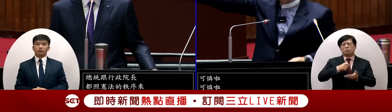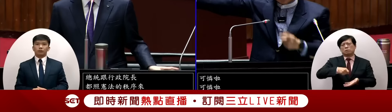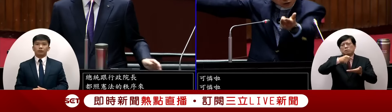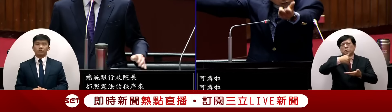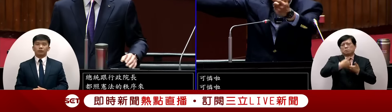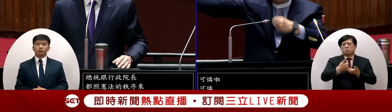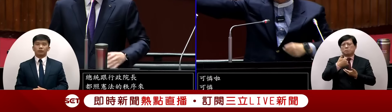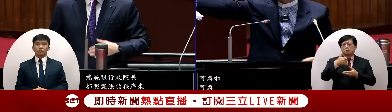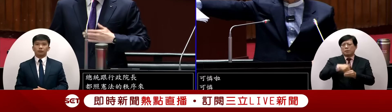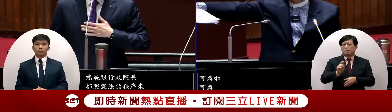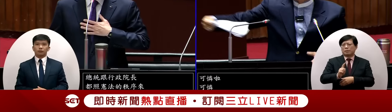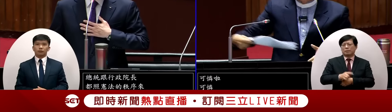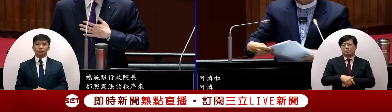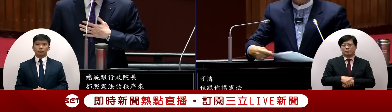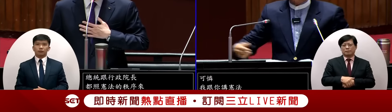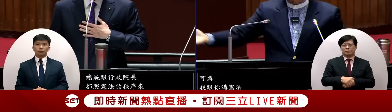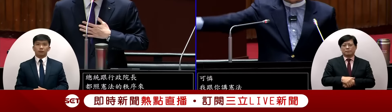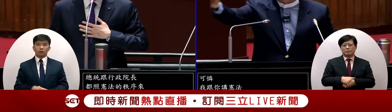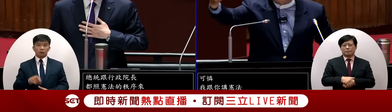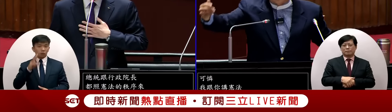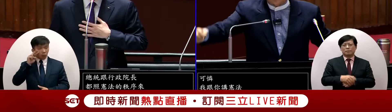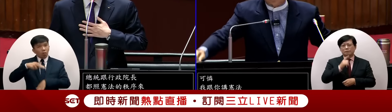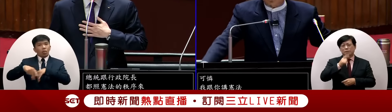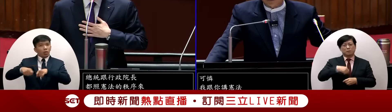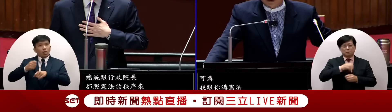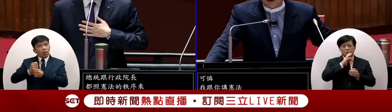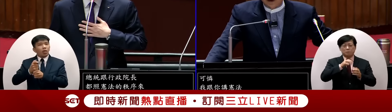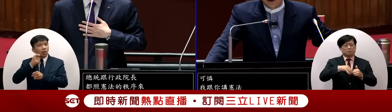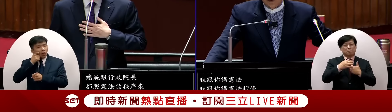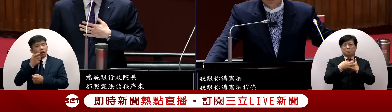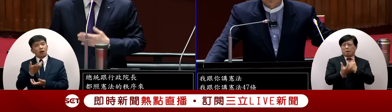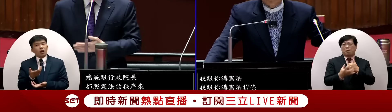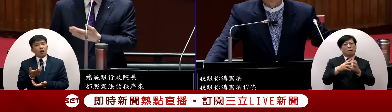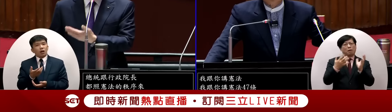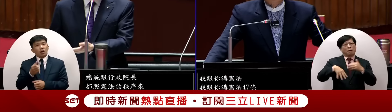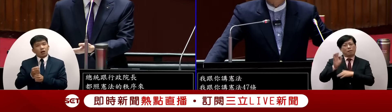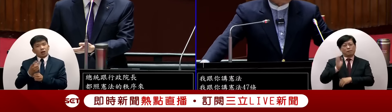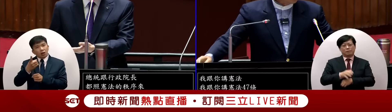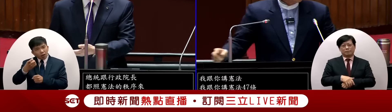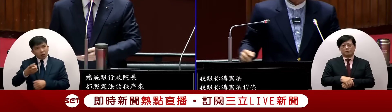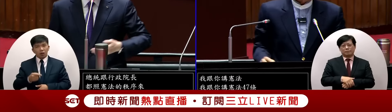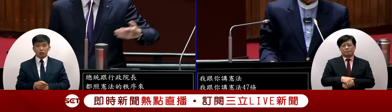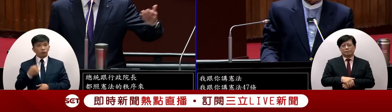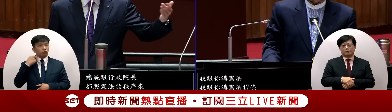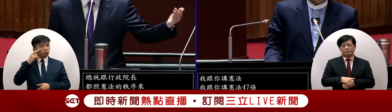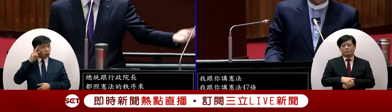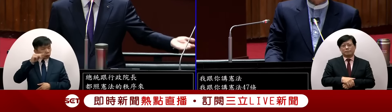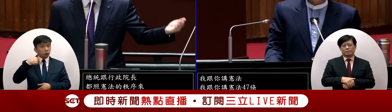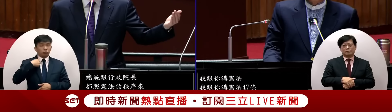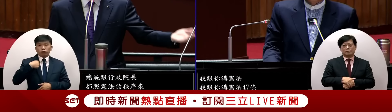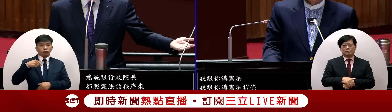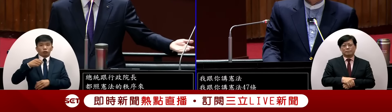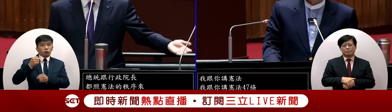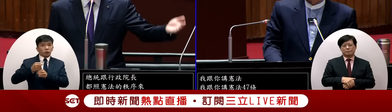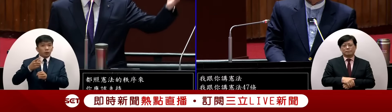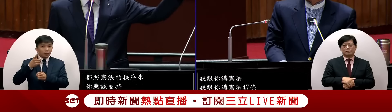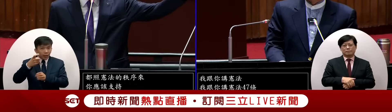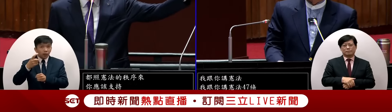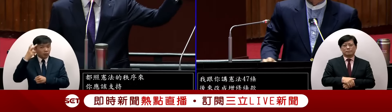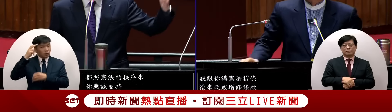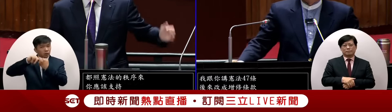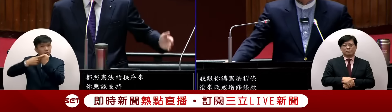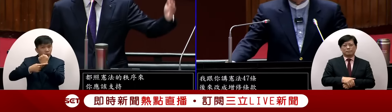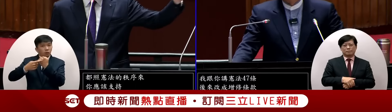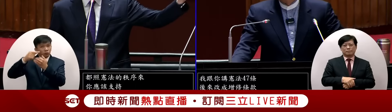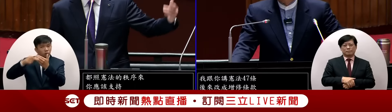复议？你告诉我提什么复议？ 因为自爱难行啊！我认为自爱难行，大院不接受。我认为违宪不可行，我请